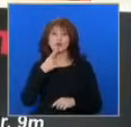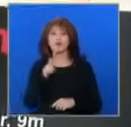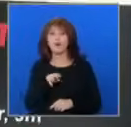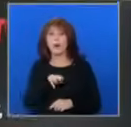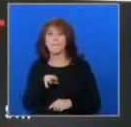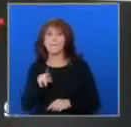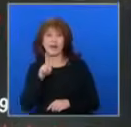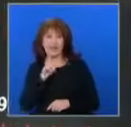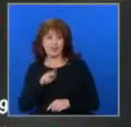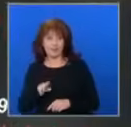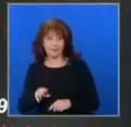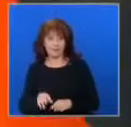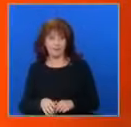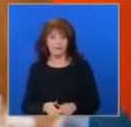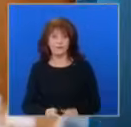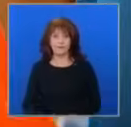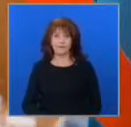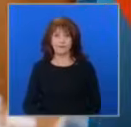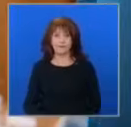4-годишното му братче.